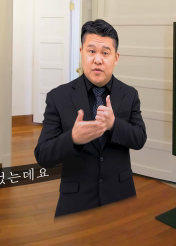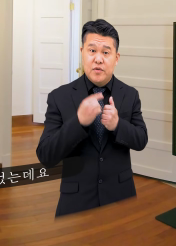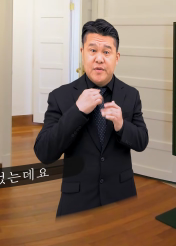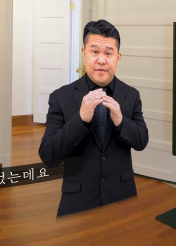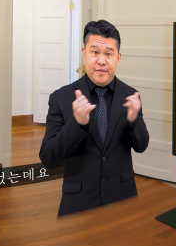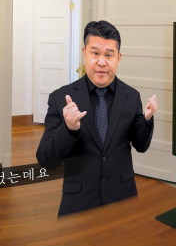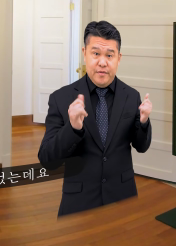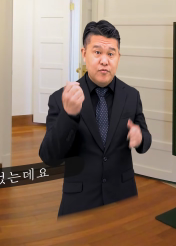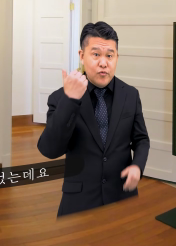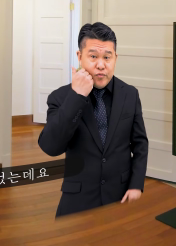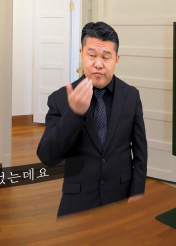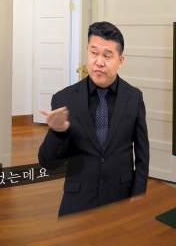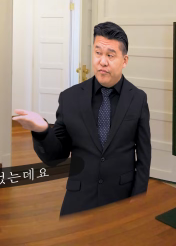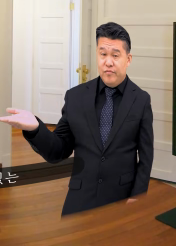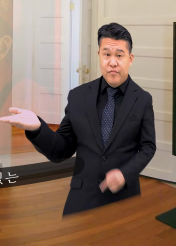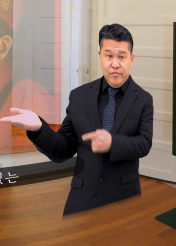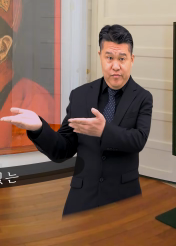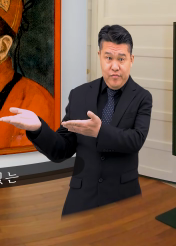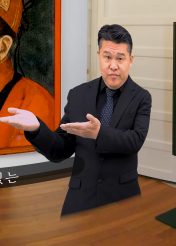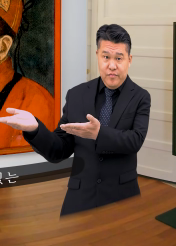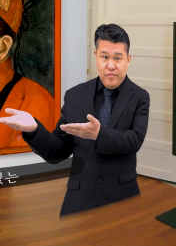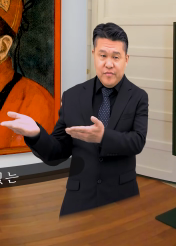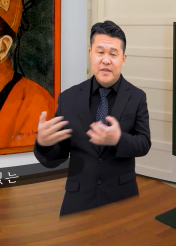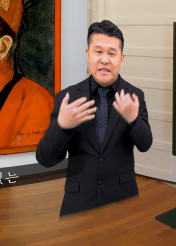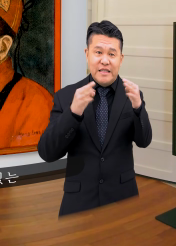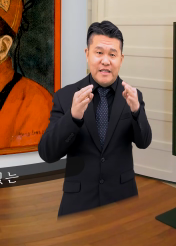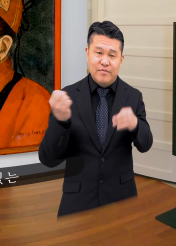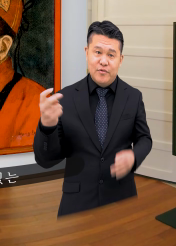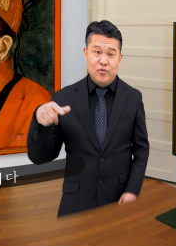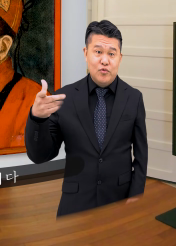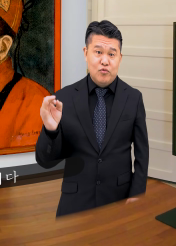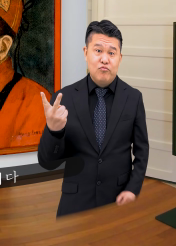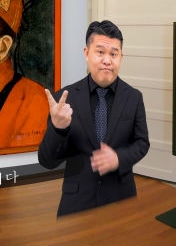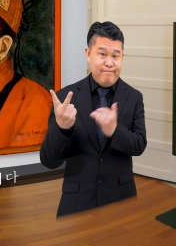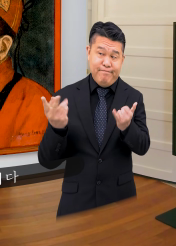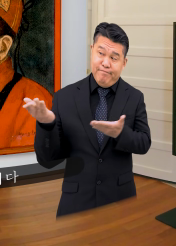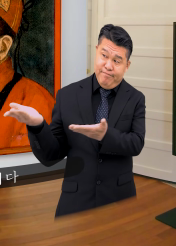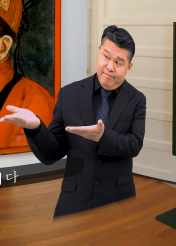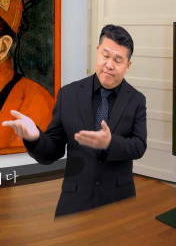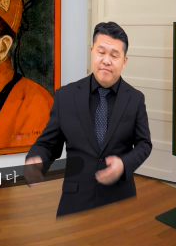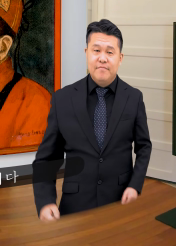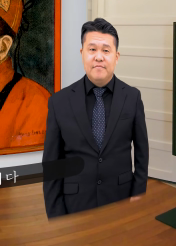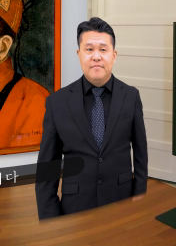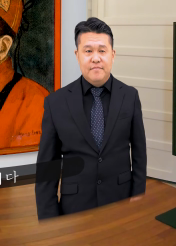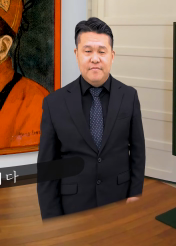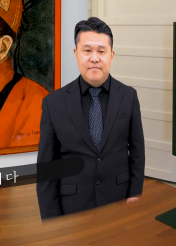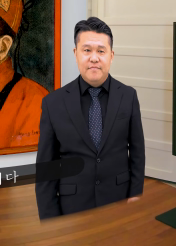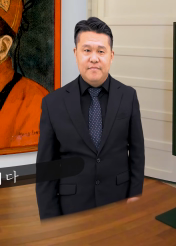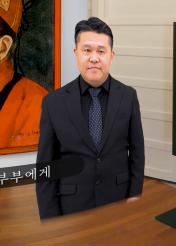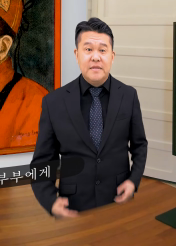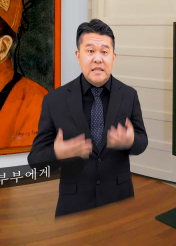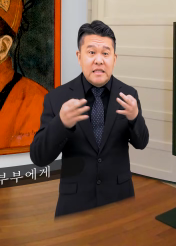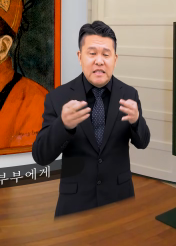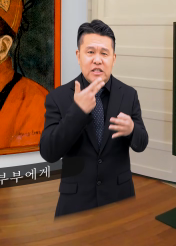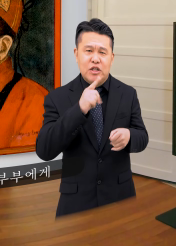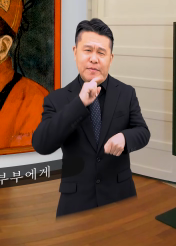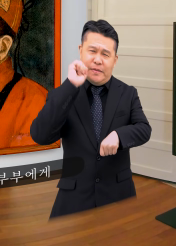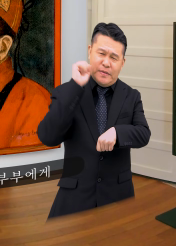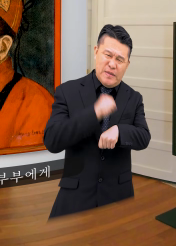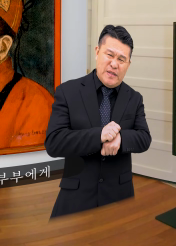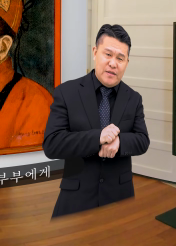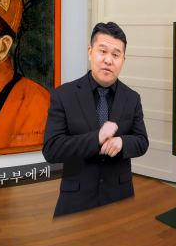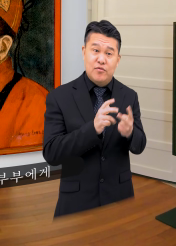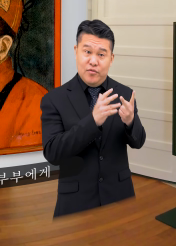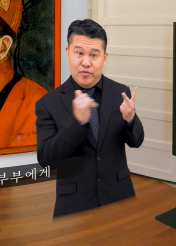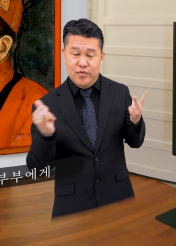이들을 도와주었던 사람들이 있었는데요. 바로 이쪽 그림에서 볼 수 있는 김주사와 공서방의 모습입니다. 김주사는